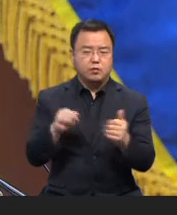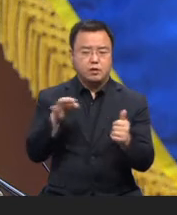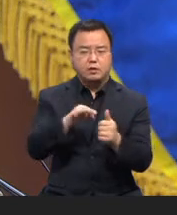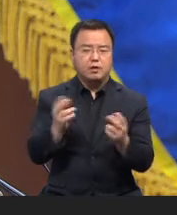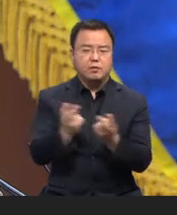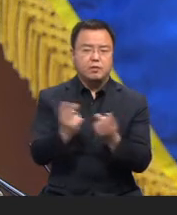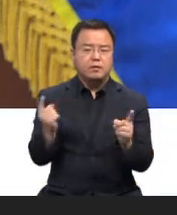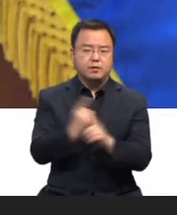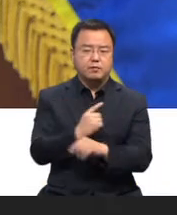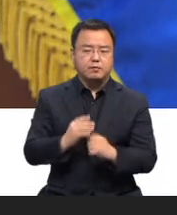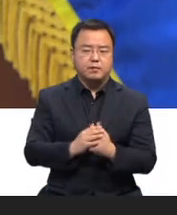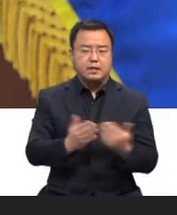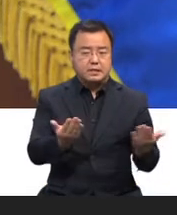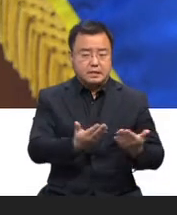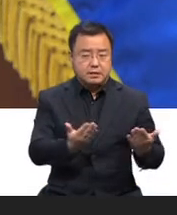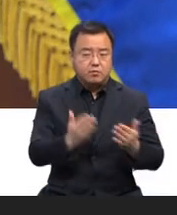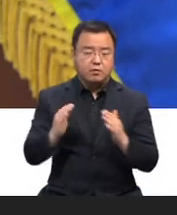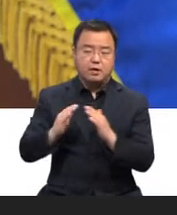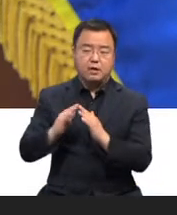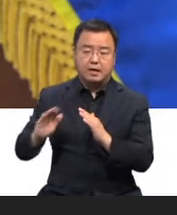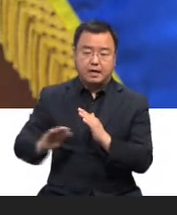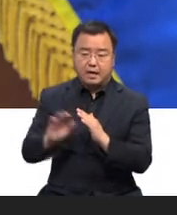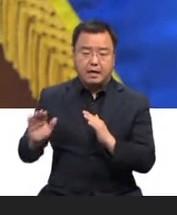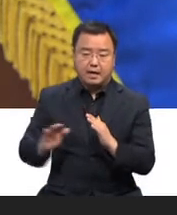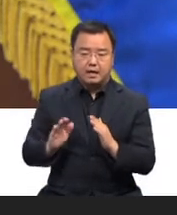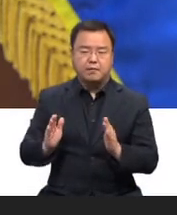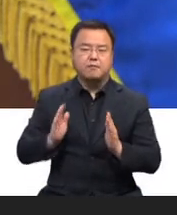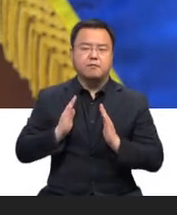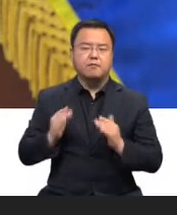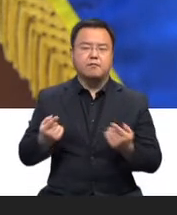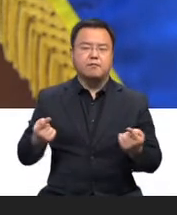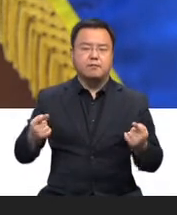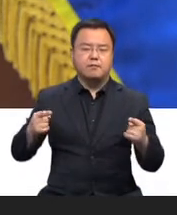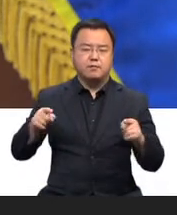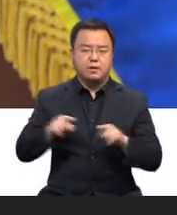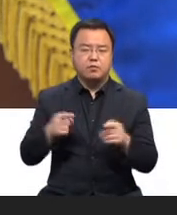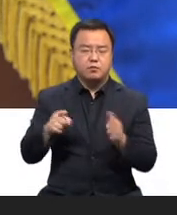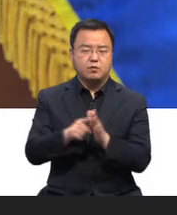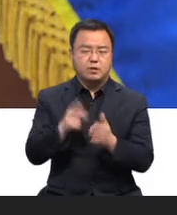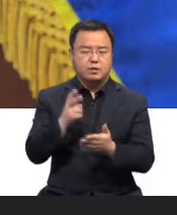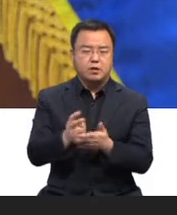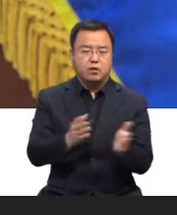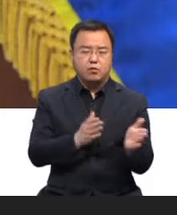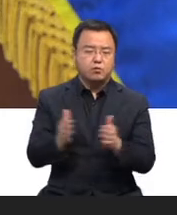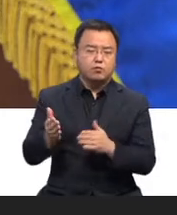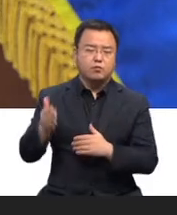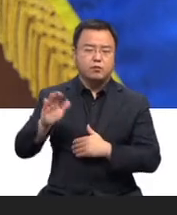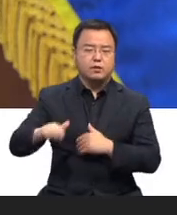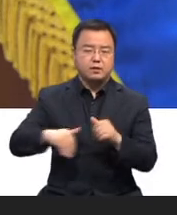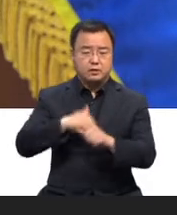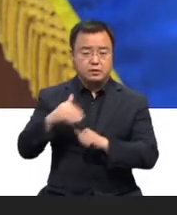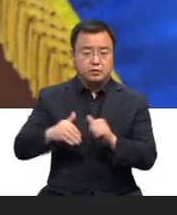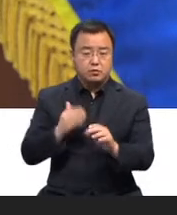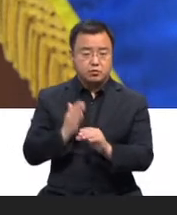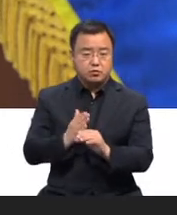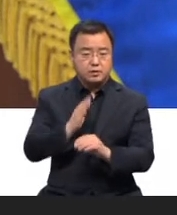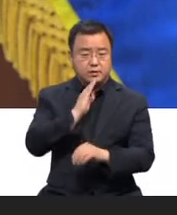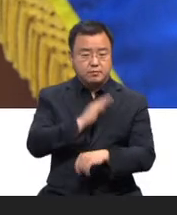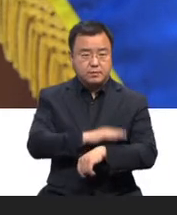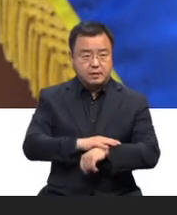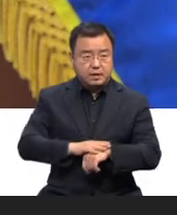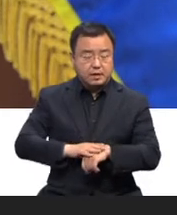유화 경에 양이 불리한 최근 마련되어 있습니다 실제 현장에서 체제를